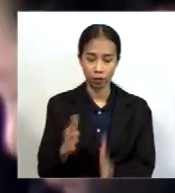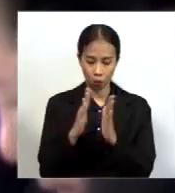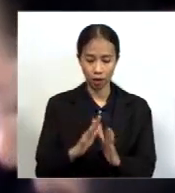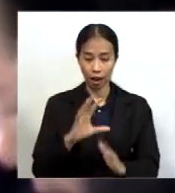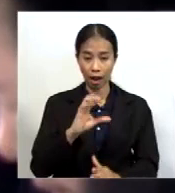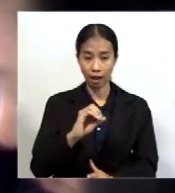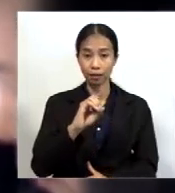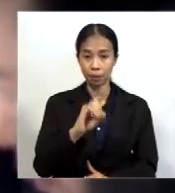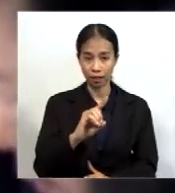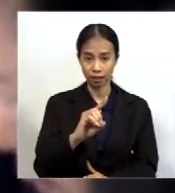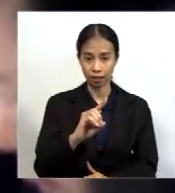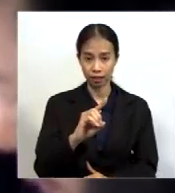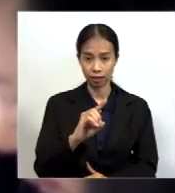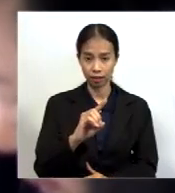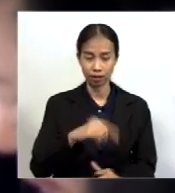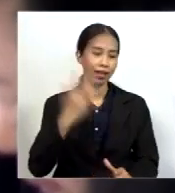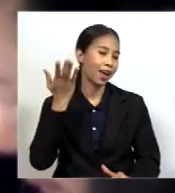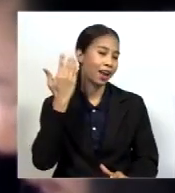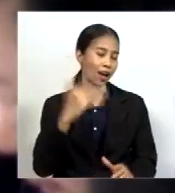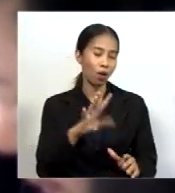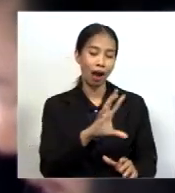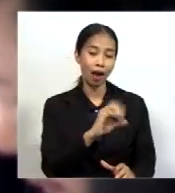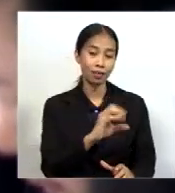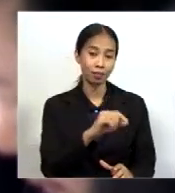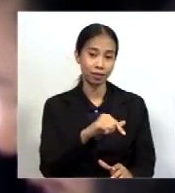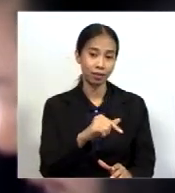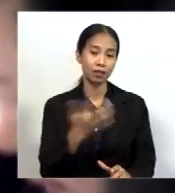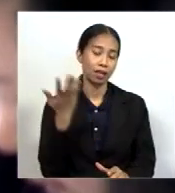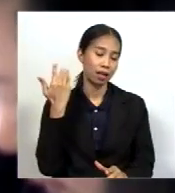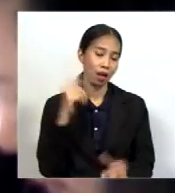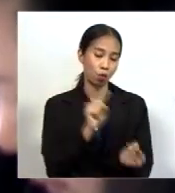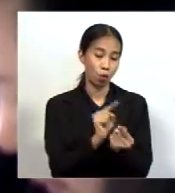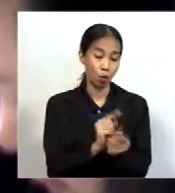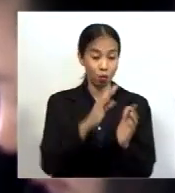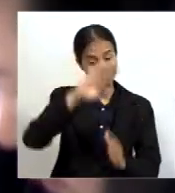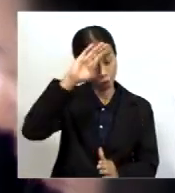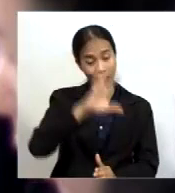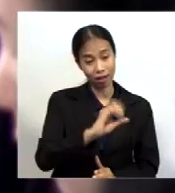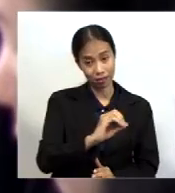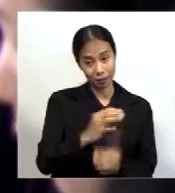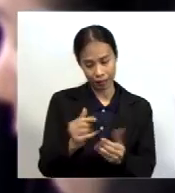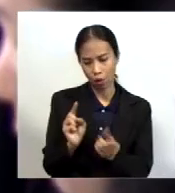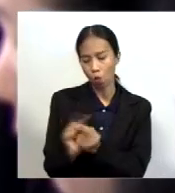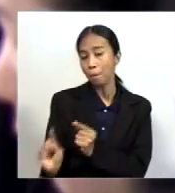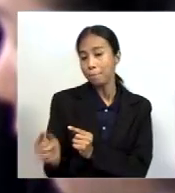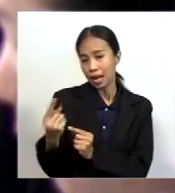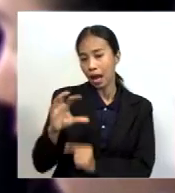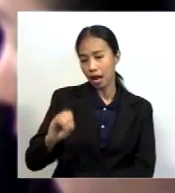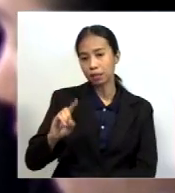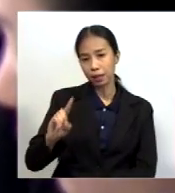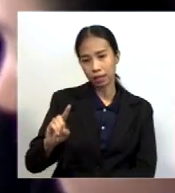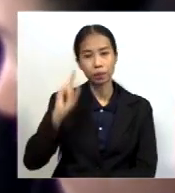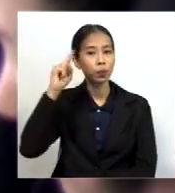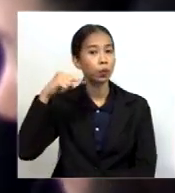ะซึ่งเป็นรายที่ต่อจากรายล่าสุดเมื่อครั้งที่แล้วที่เราพบว่าเป็นผู้ป่วยรายที่50นะฮะ51นี่เป็น